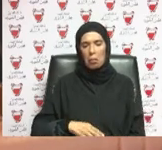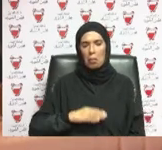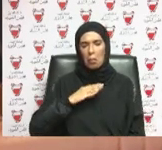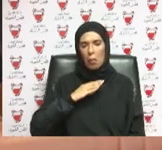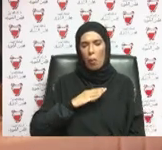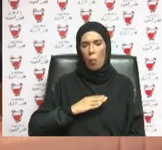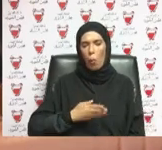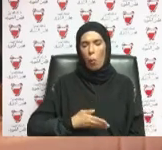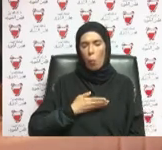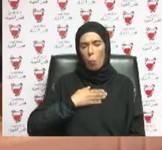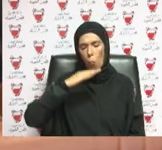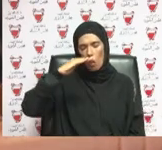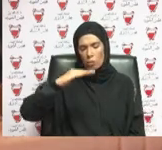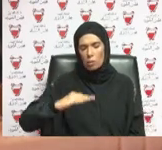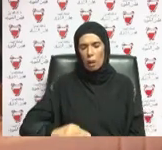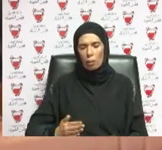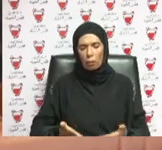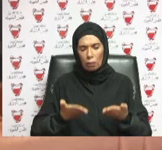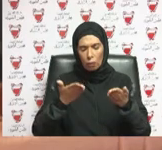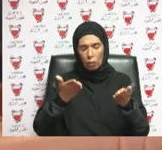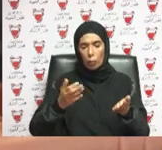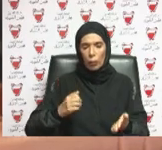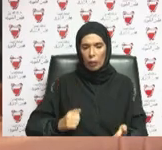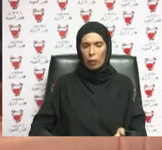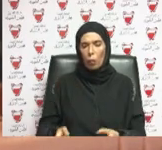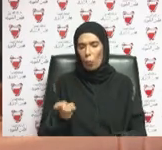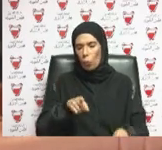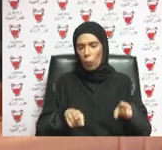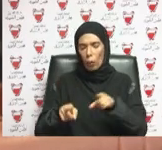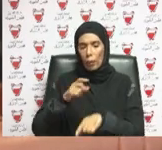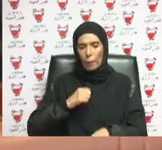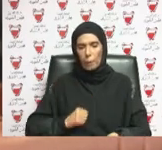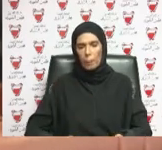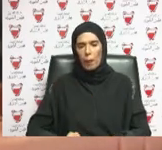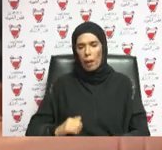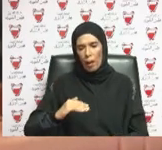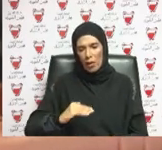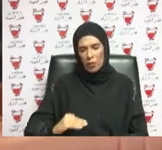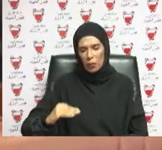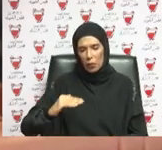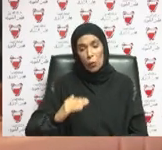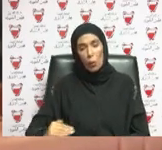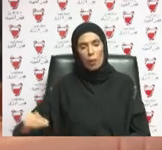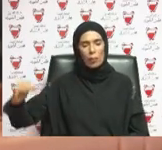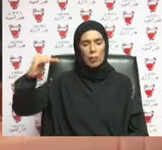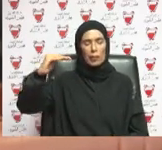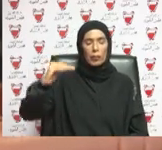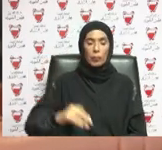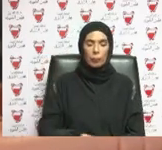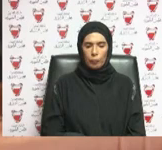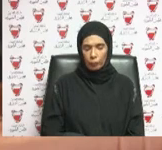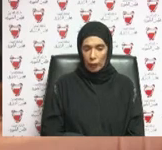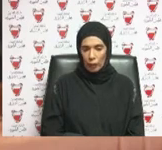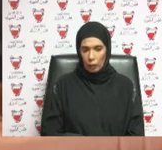المسؤولية لخدمة البحرين وأهل البحرين كبيرهم وصغيرهم.